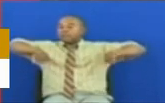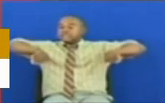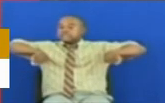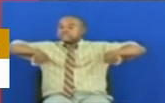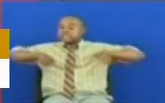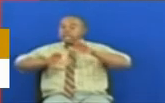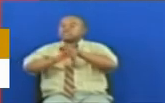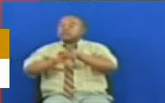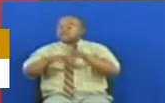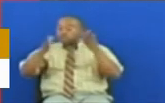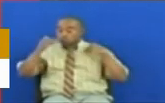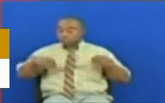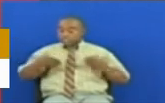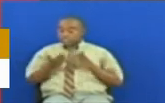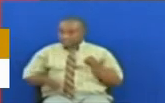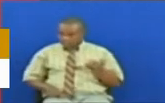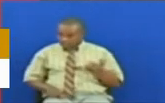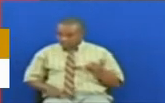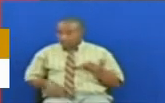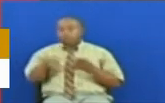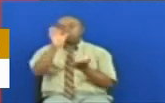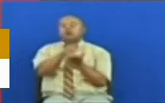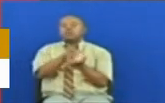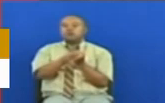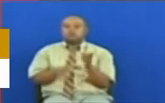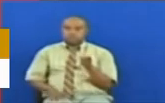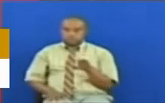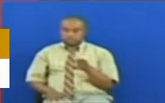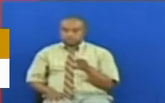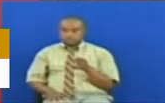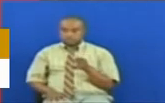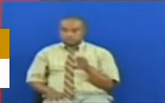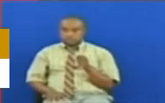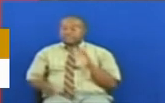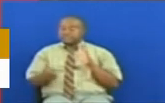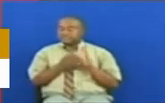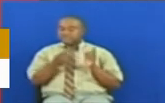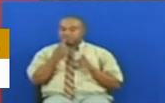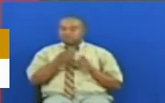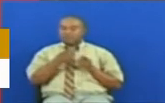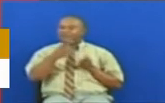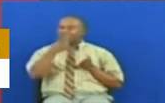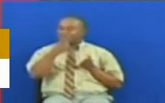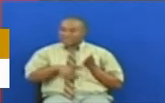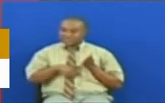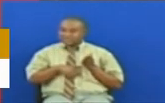hana mwili wa papa, sheria inasema kwamba tutakwenda kumpiga faini zaidi ya